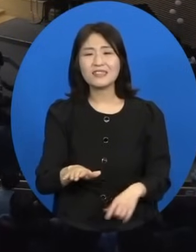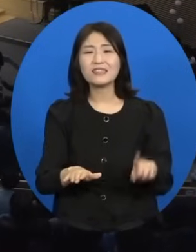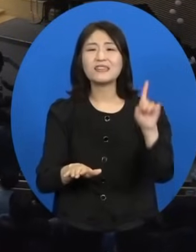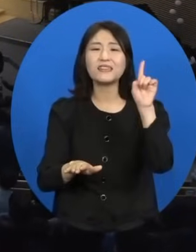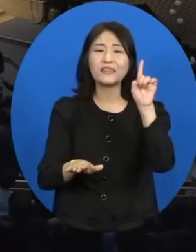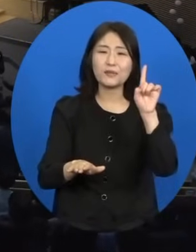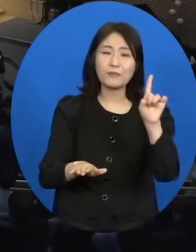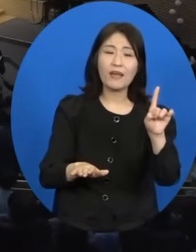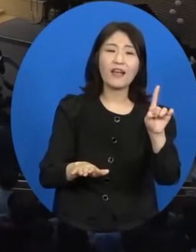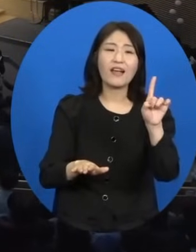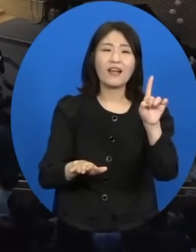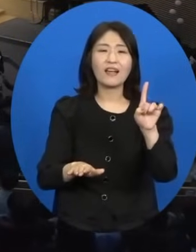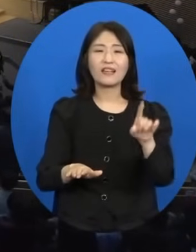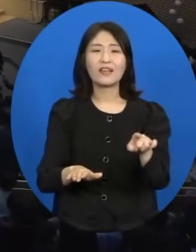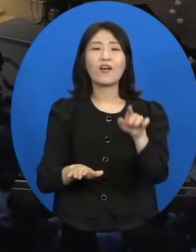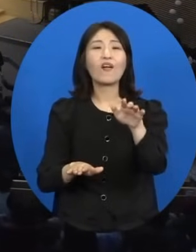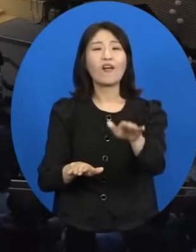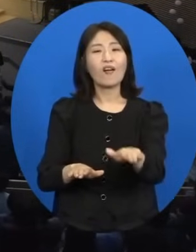한걸음